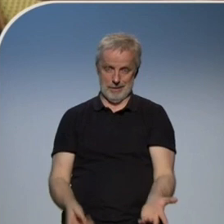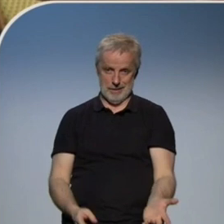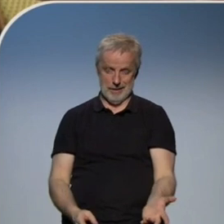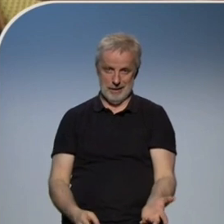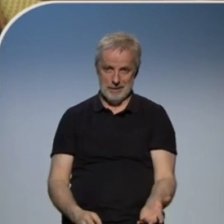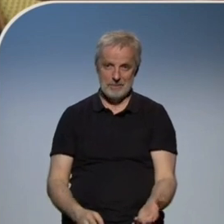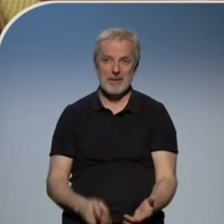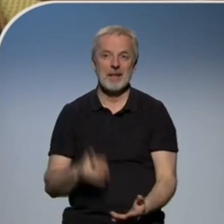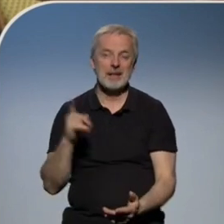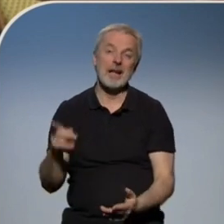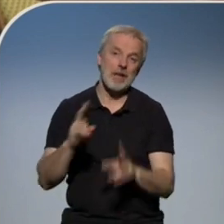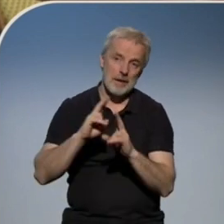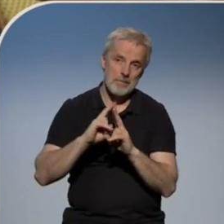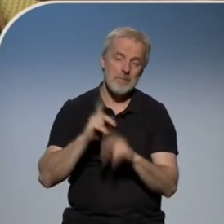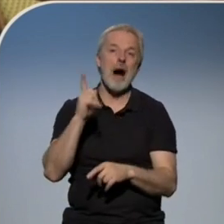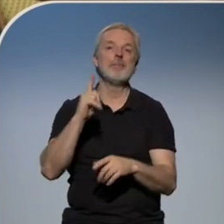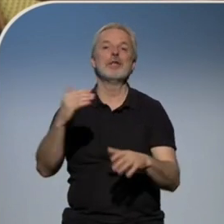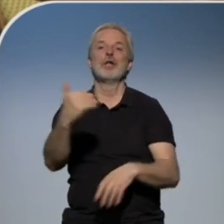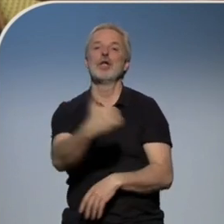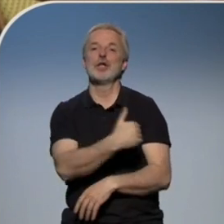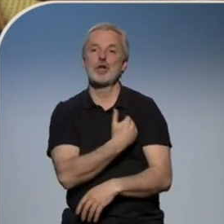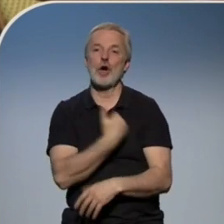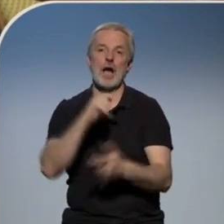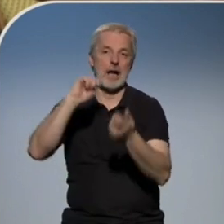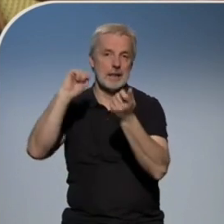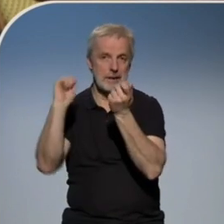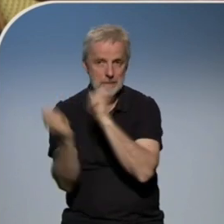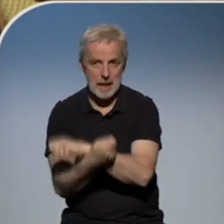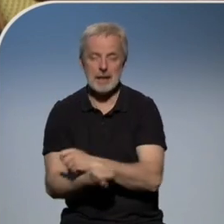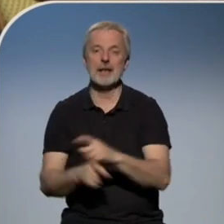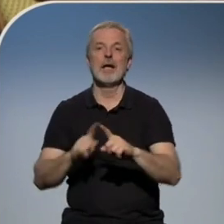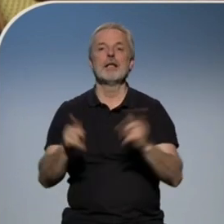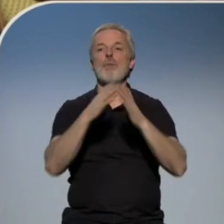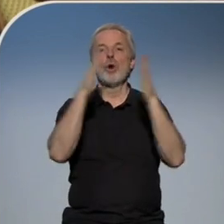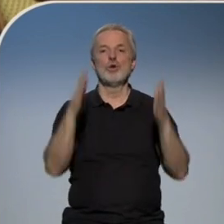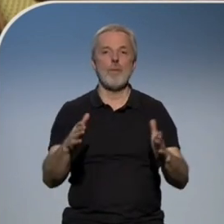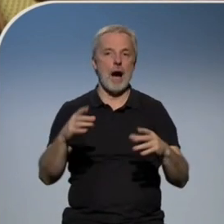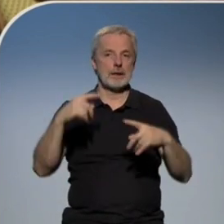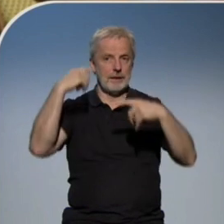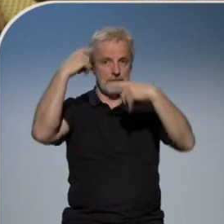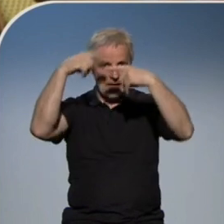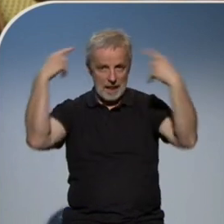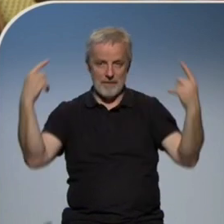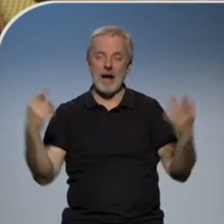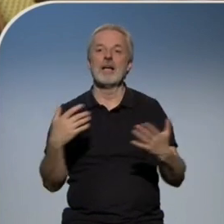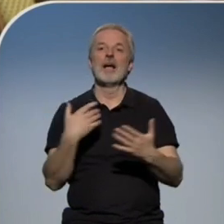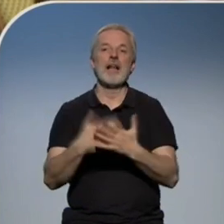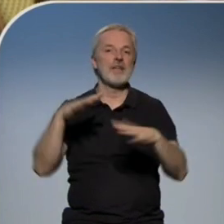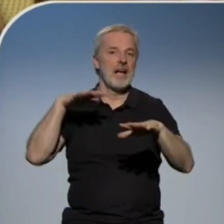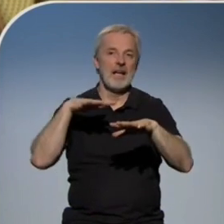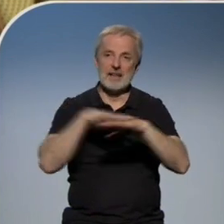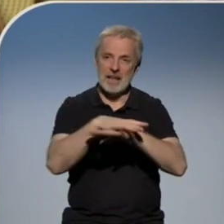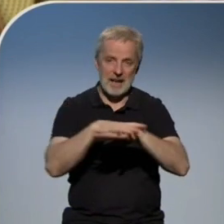spíš změnit školu nebo dát dítě do domácího vzdělávání, prostě stáhnout ho z toho napětí, protože tohleto dítě se